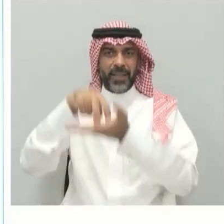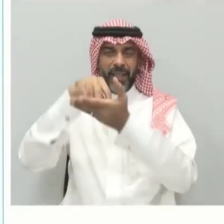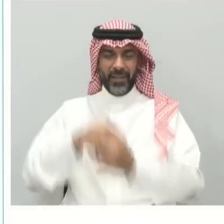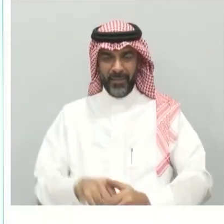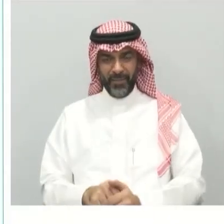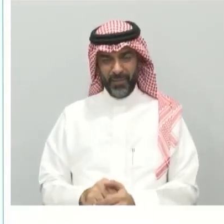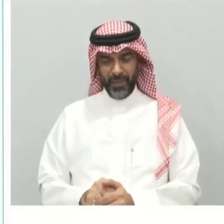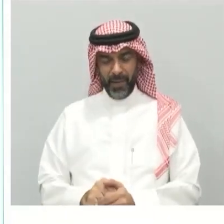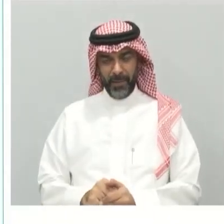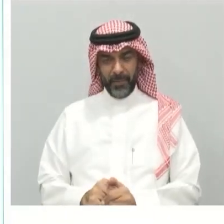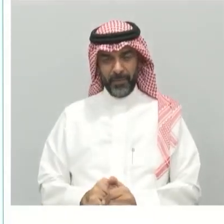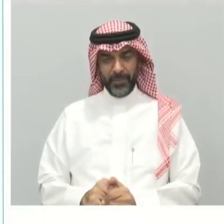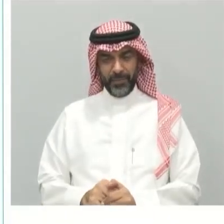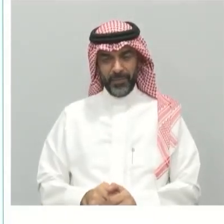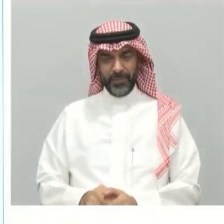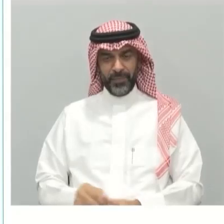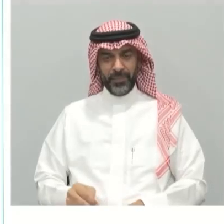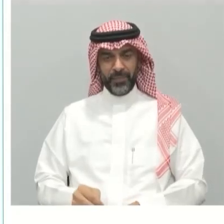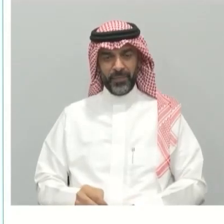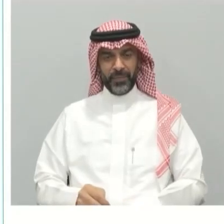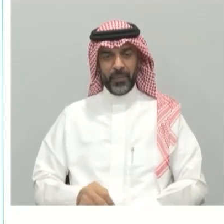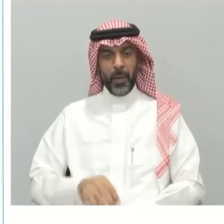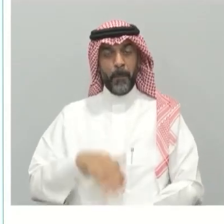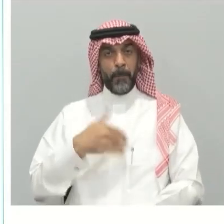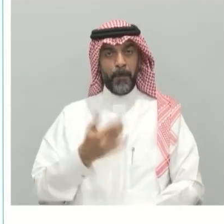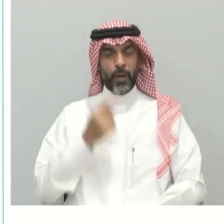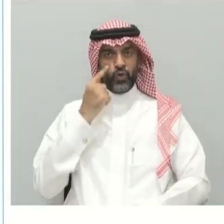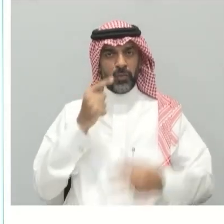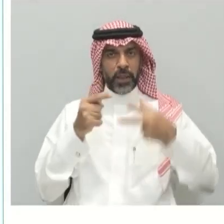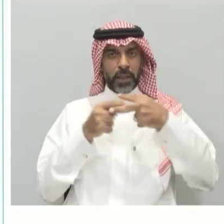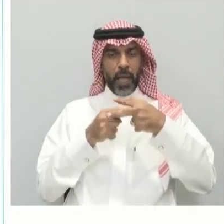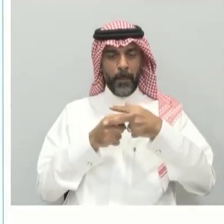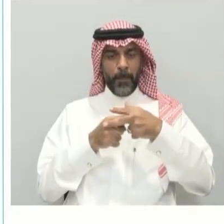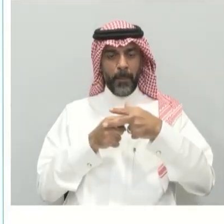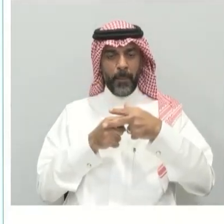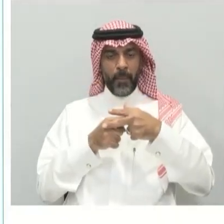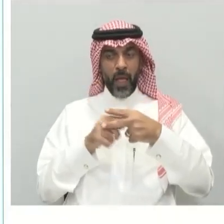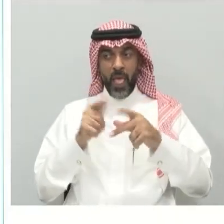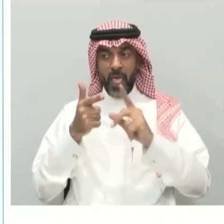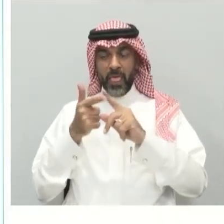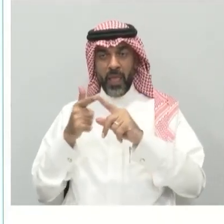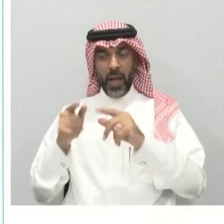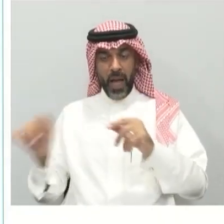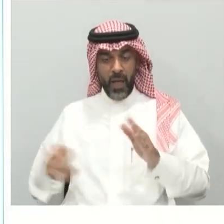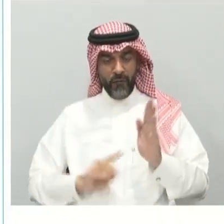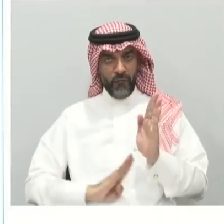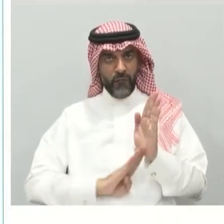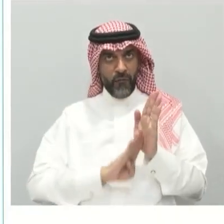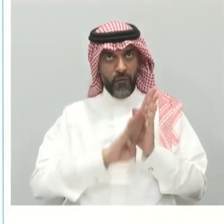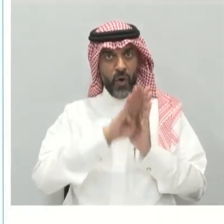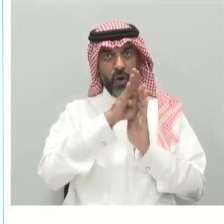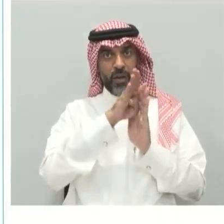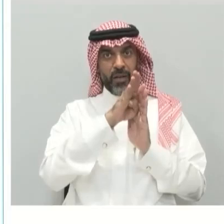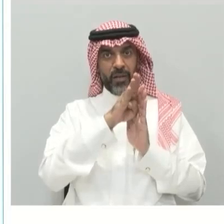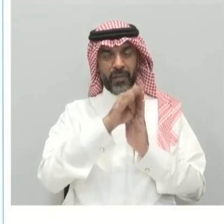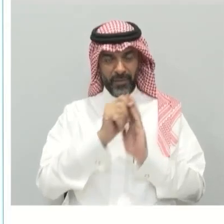بالعربي اللي هو المصعد ثم بعد ذلك القطب الثاني اذا لابد الخليه الان انها تتكون من قطبين